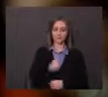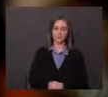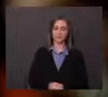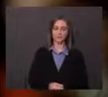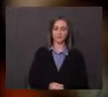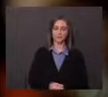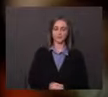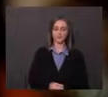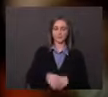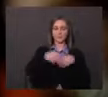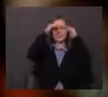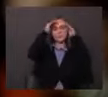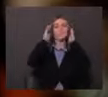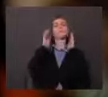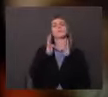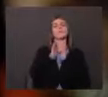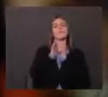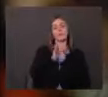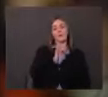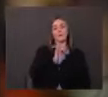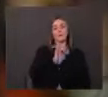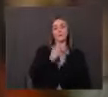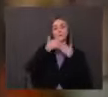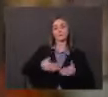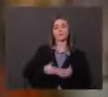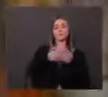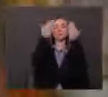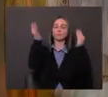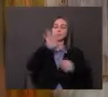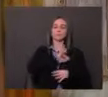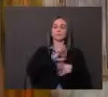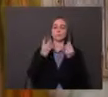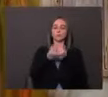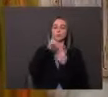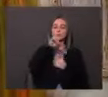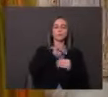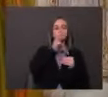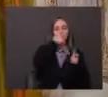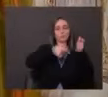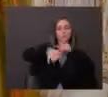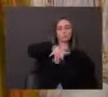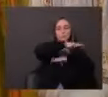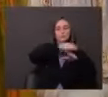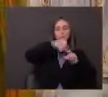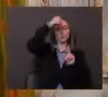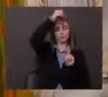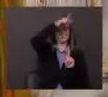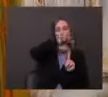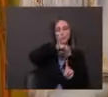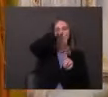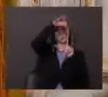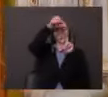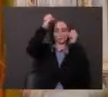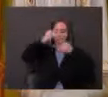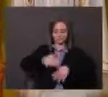Je vous salue, Marie pleine de grâce. Le Seigneur est avec vous. Vous êtes bénie entre toutes les femmes. Et Jésus, le